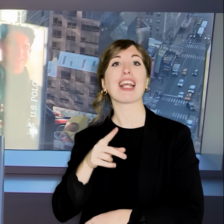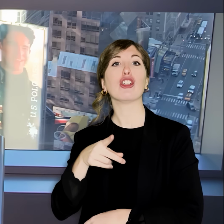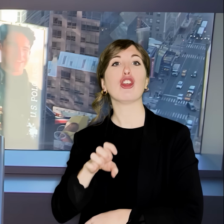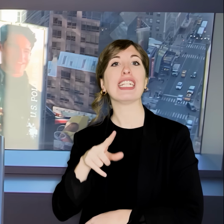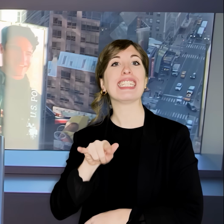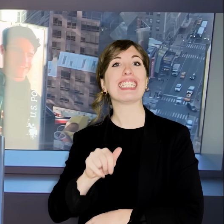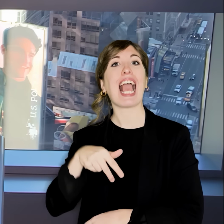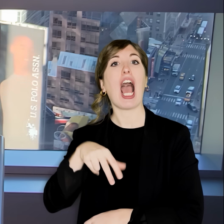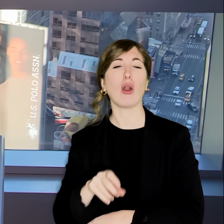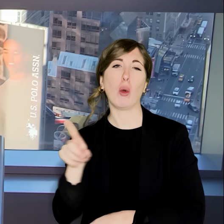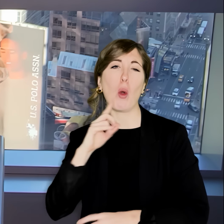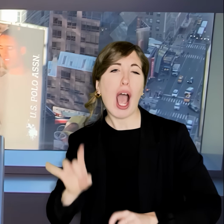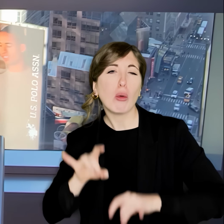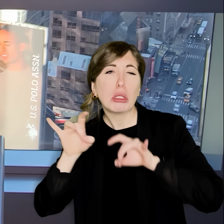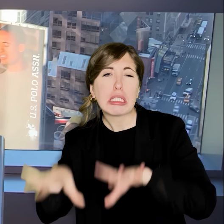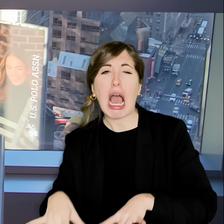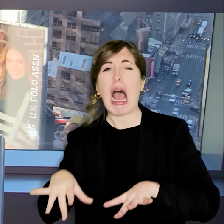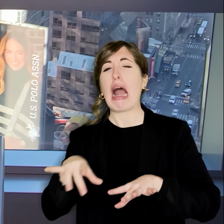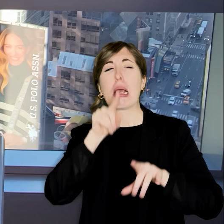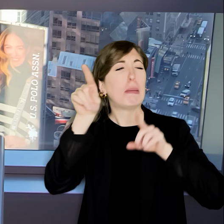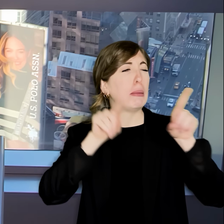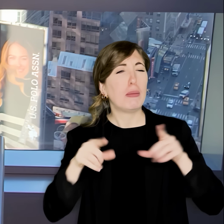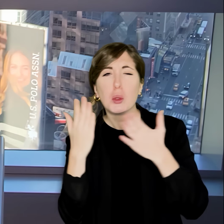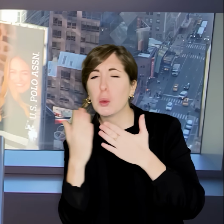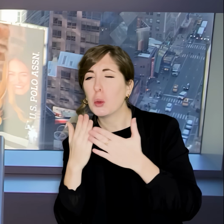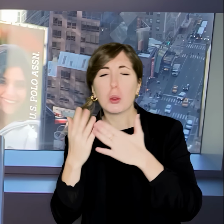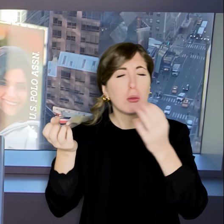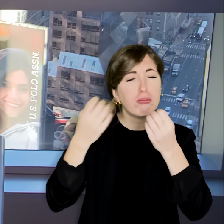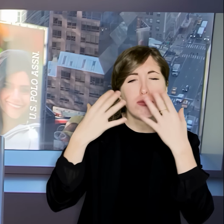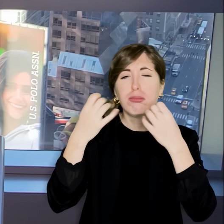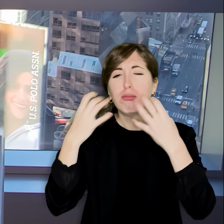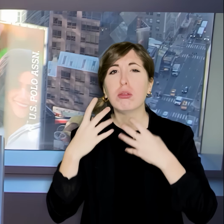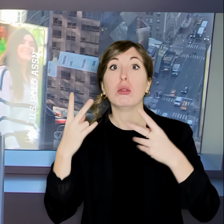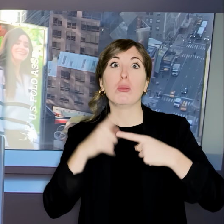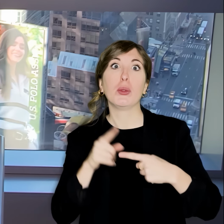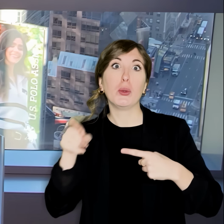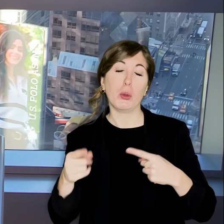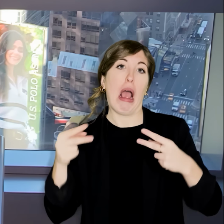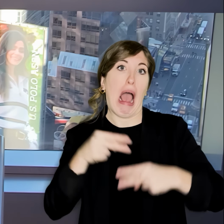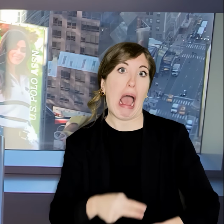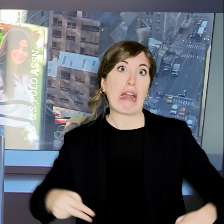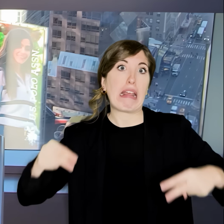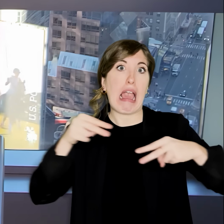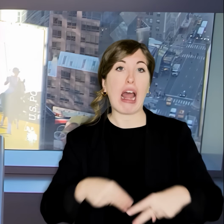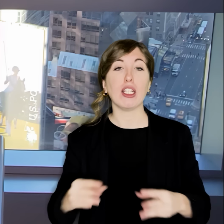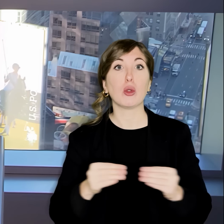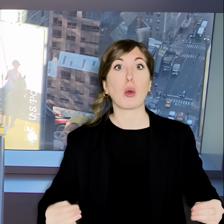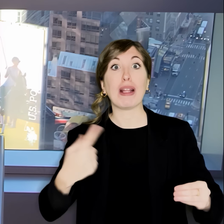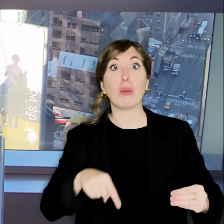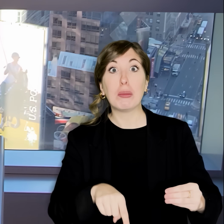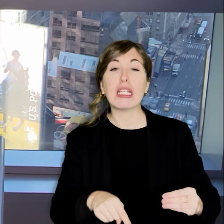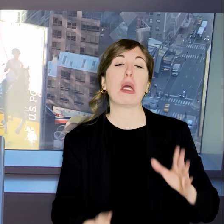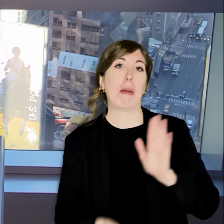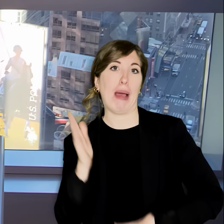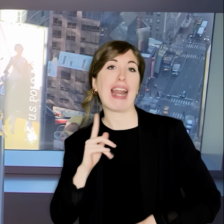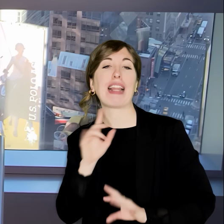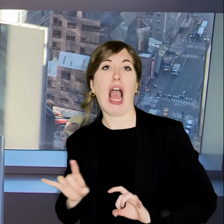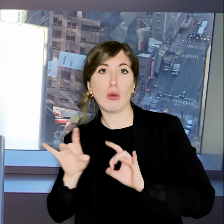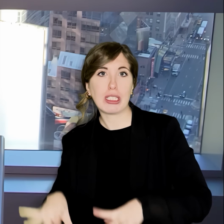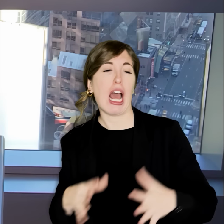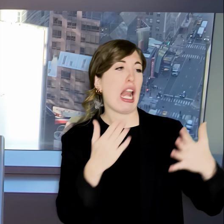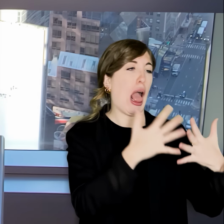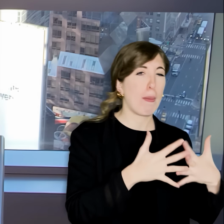ha portato il nohow di quello che è stato anni di esperienza soprattutto a Graz Dial Dove è stato sviluppato maggiormente dopo che negli Stati